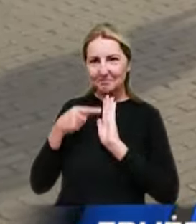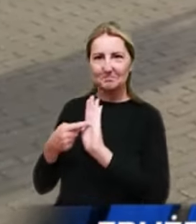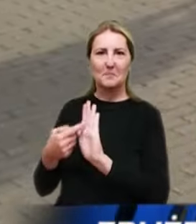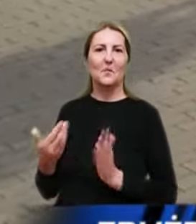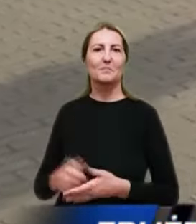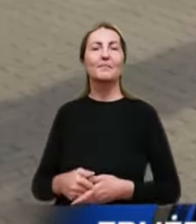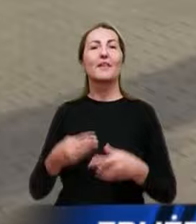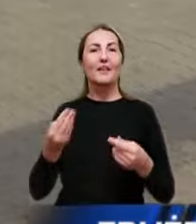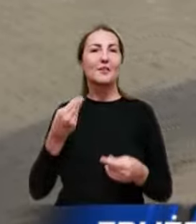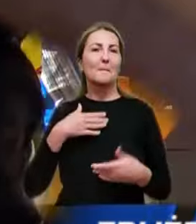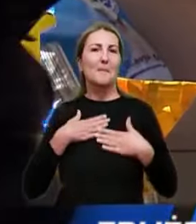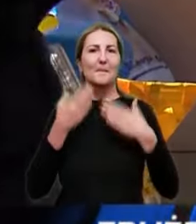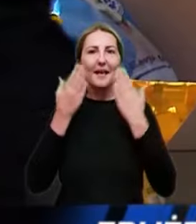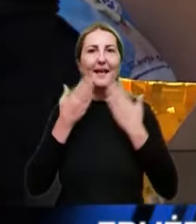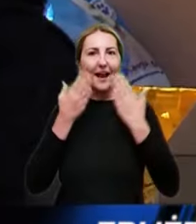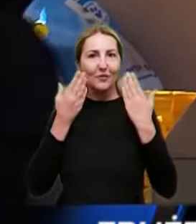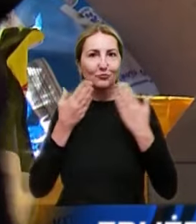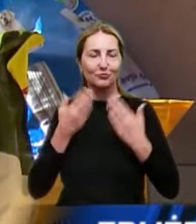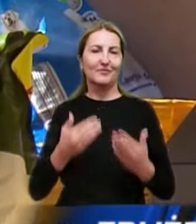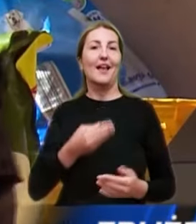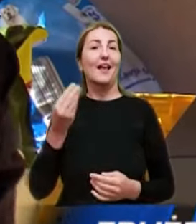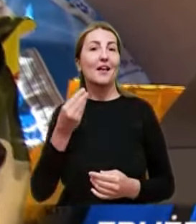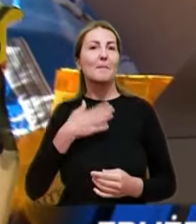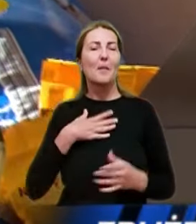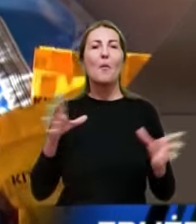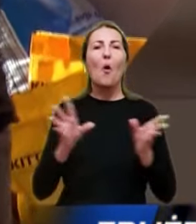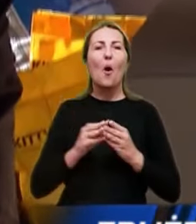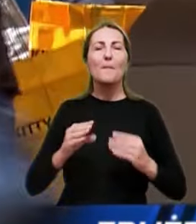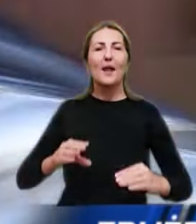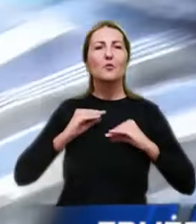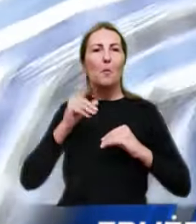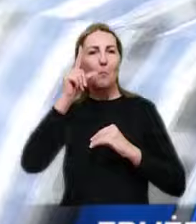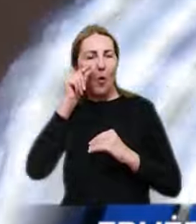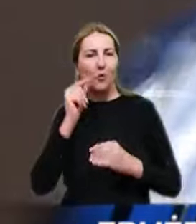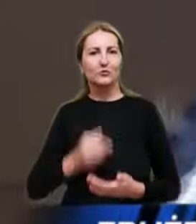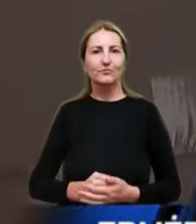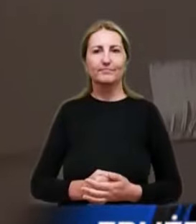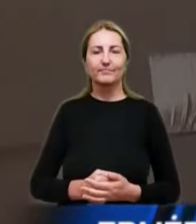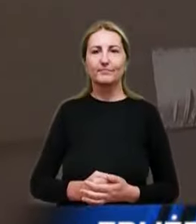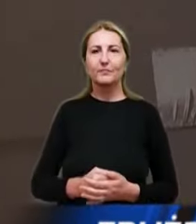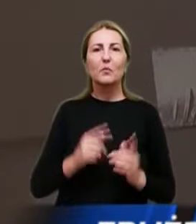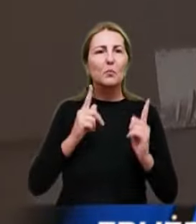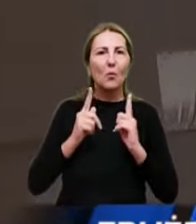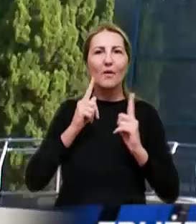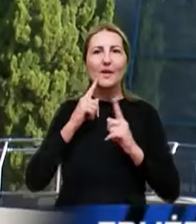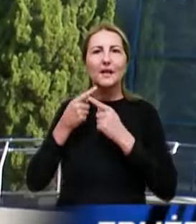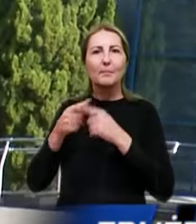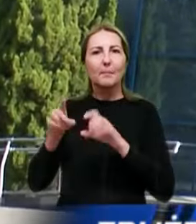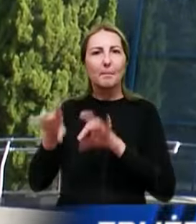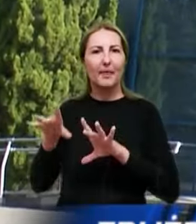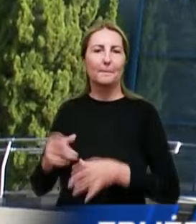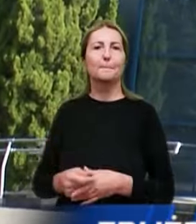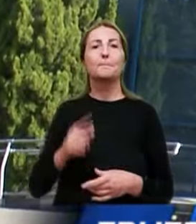mam ręczniki, frotę i tutaj mam komplet pościeli. To żeby się nie zbiło, wiesz. Pomoc jest potrzebna od